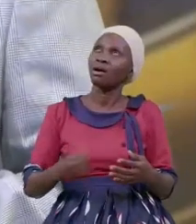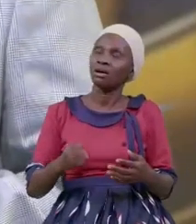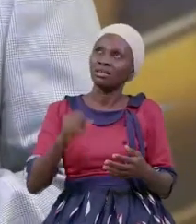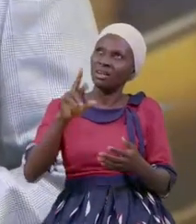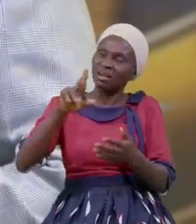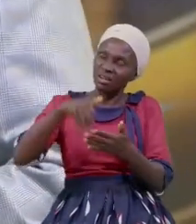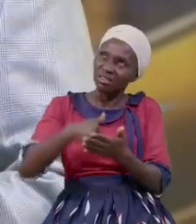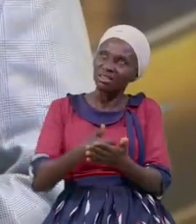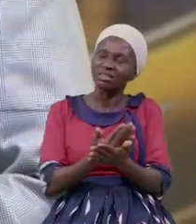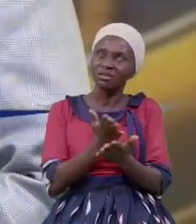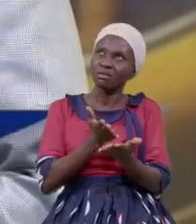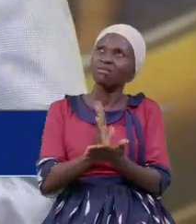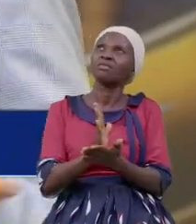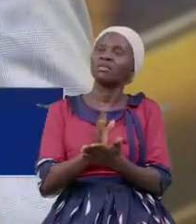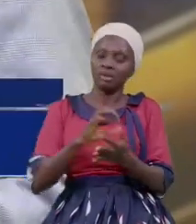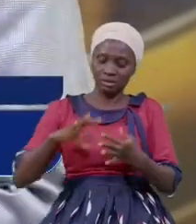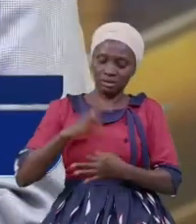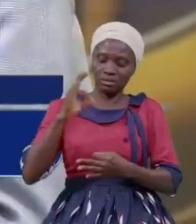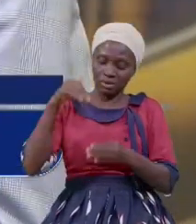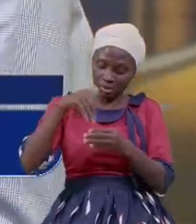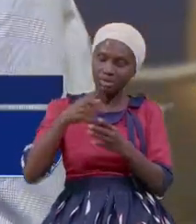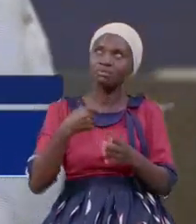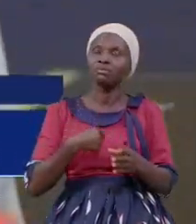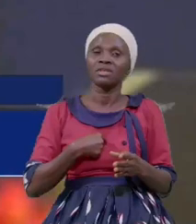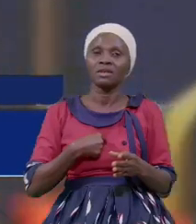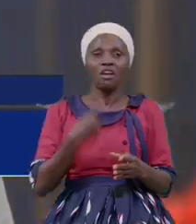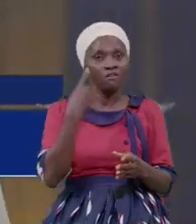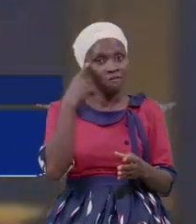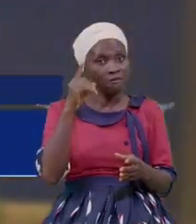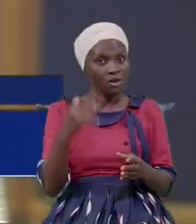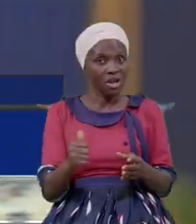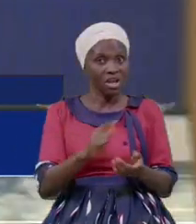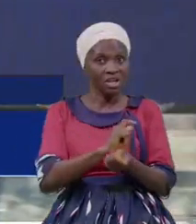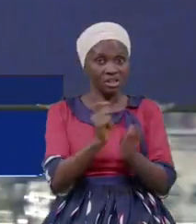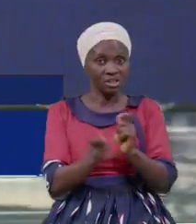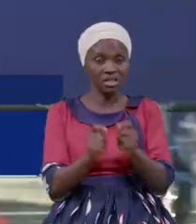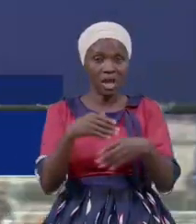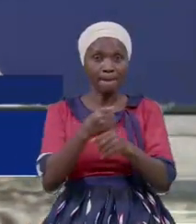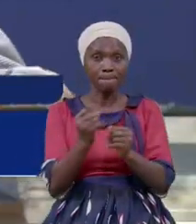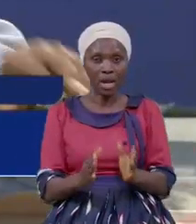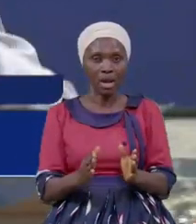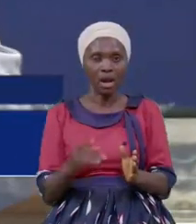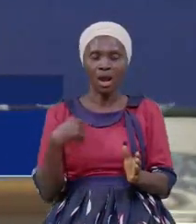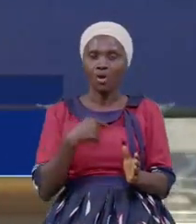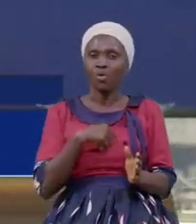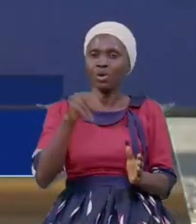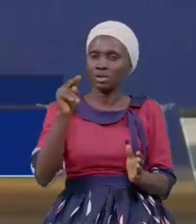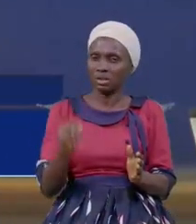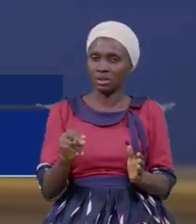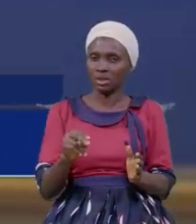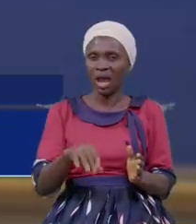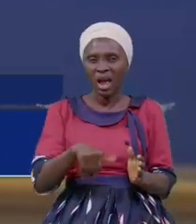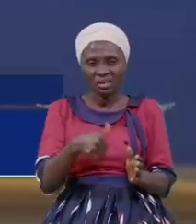esprit bien disposé verset 12 de psaume 51 point artisan de changement il nous faut un notre